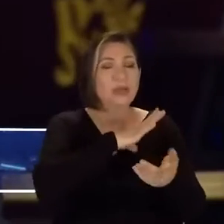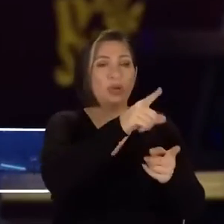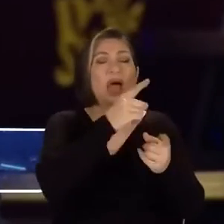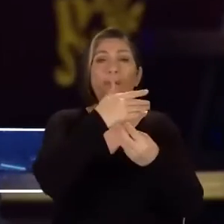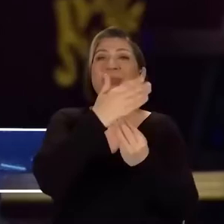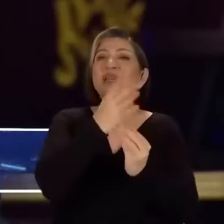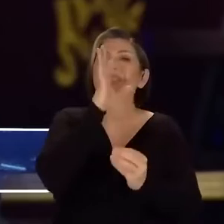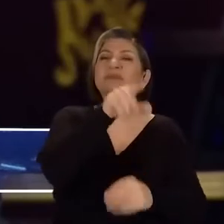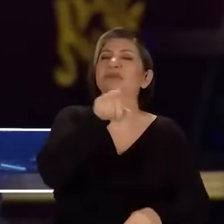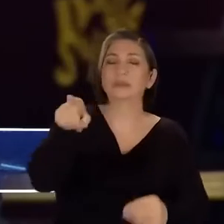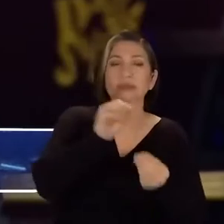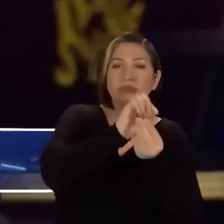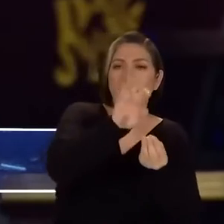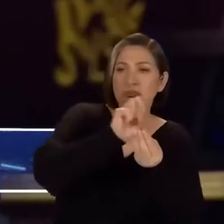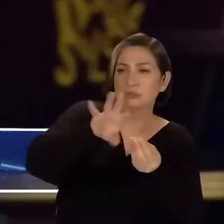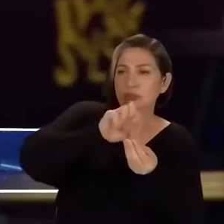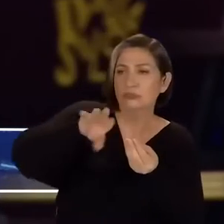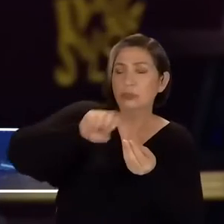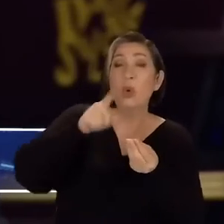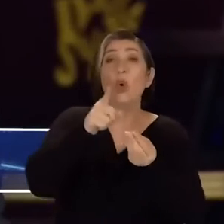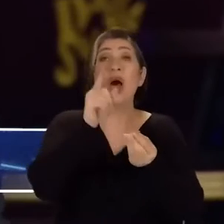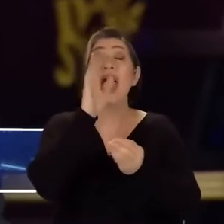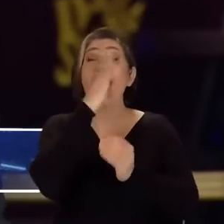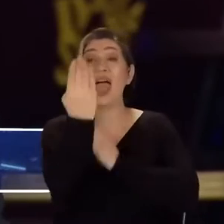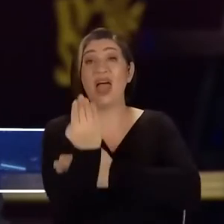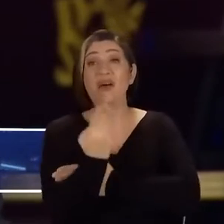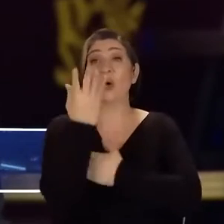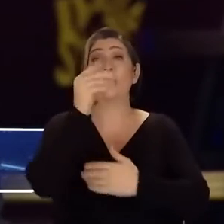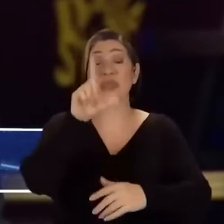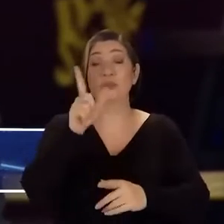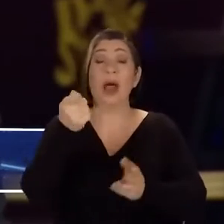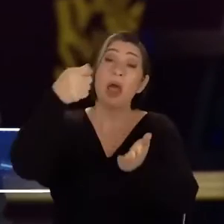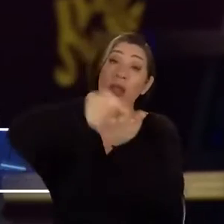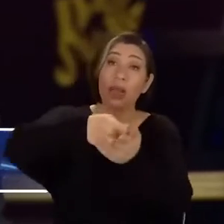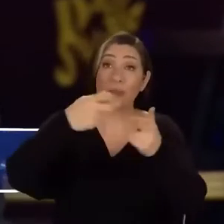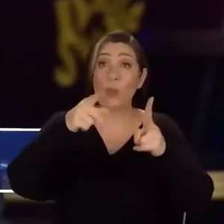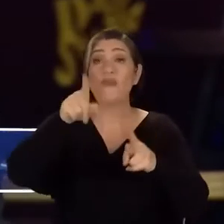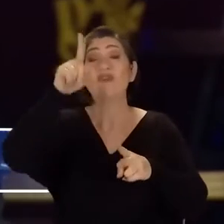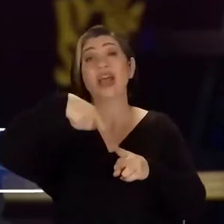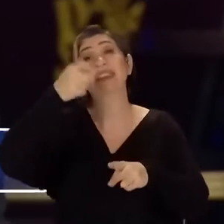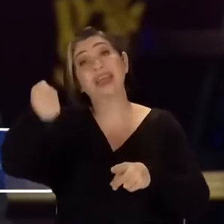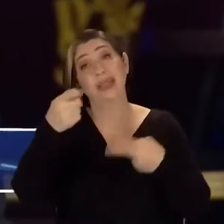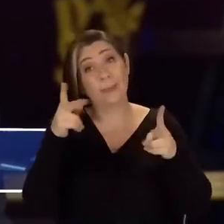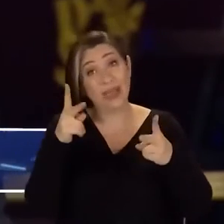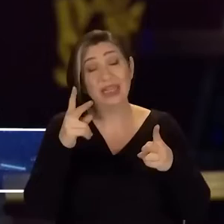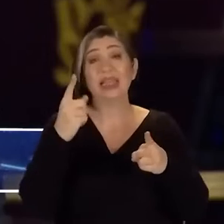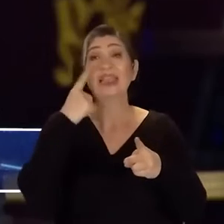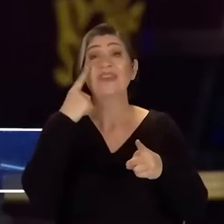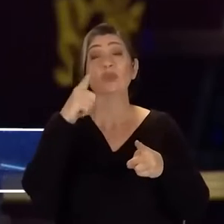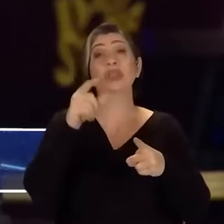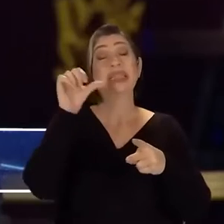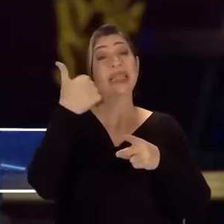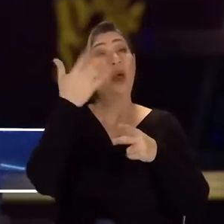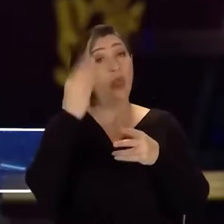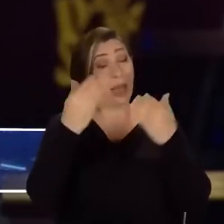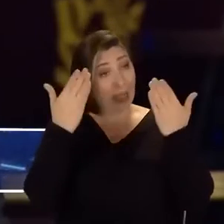tanıyor. Bizim onlara verdiğimiz değerleme evrakı üzerinden gidip para yatırabiliyorlar. Daha doğrusu bunun vergisini yatırabiliyorlar. Devlet bunu bir değer